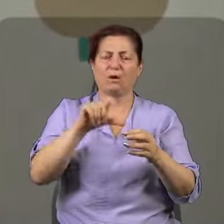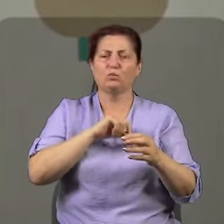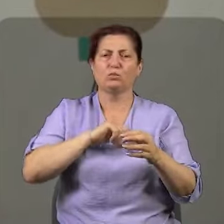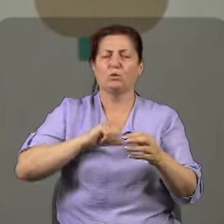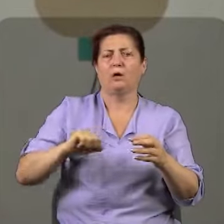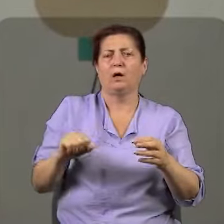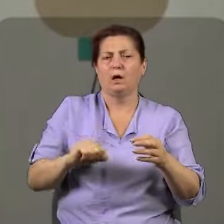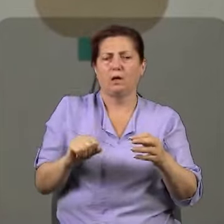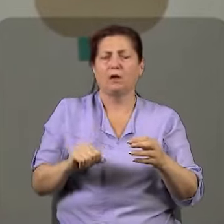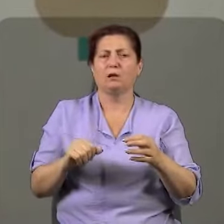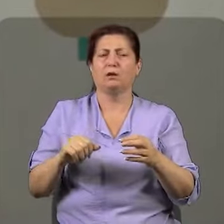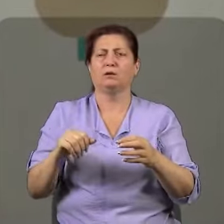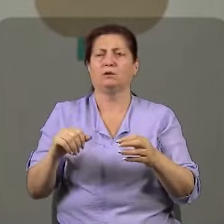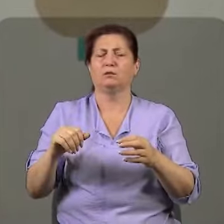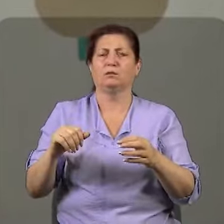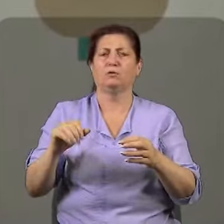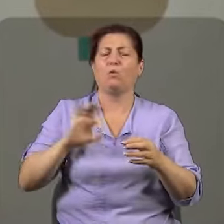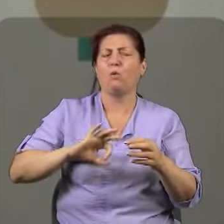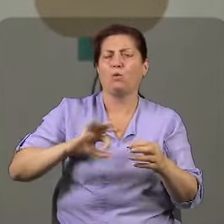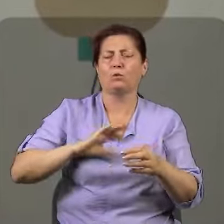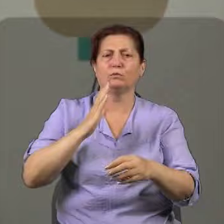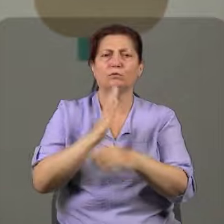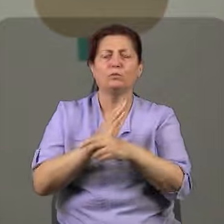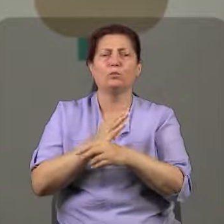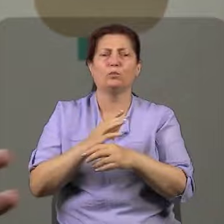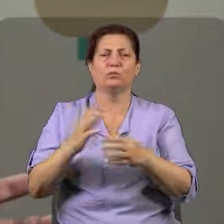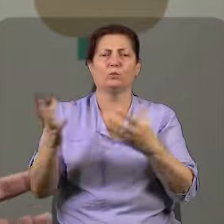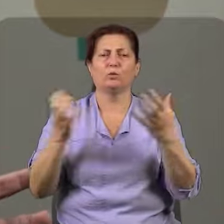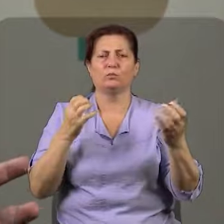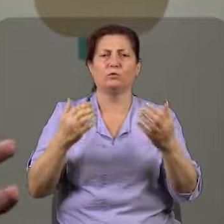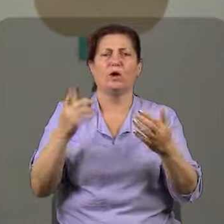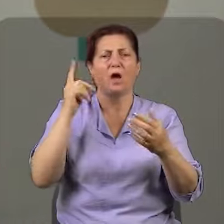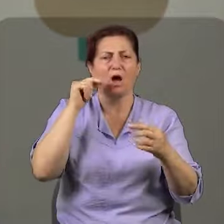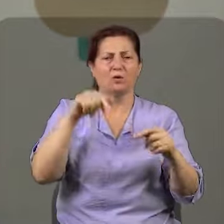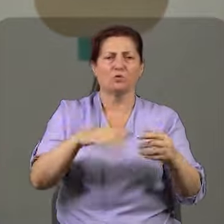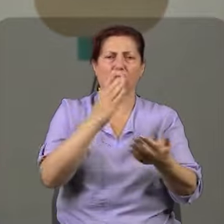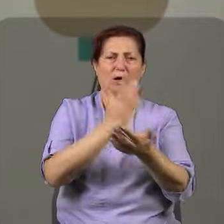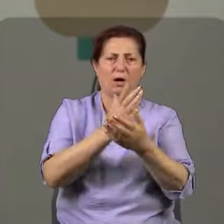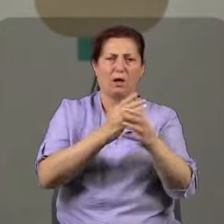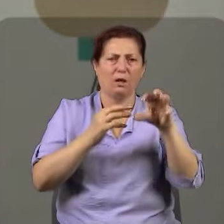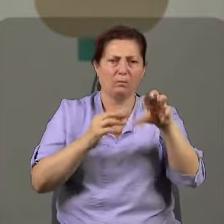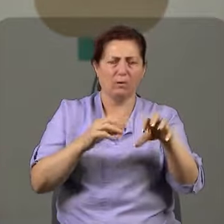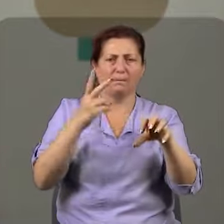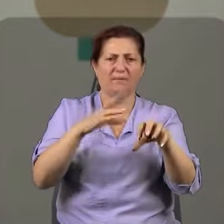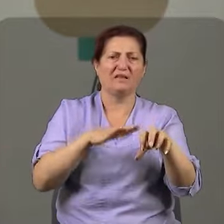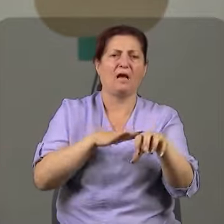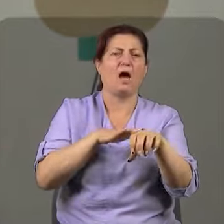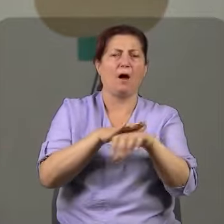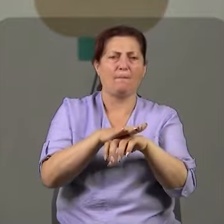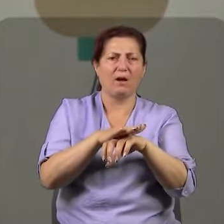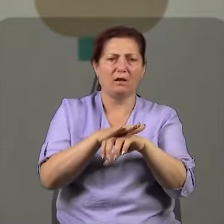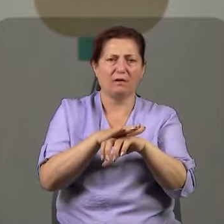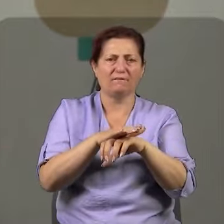գործընկերներ ունենա, գոլեգաներ ունենա, եթե նոր ուղությունը ասեն, կամ եթե Հայաստան կա ինչ-որ իմասը, ապա համալր ես, հա, այսինքն